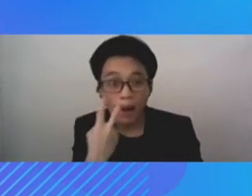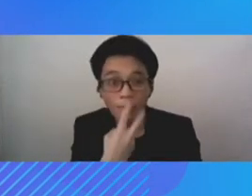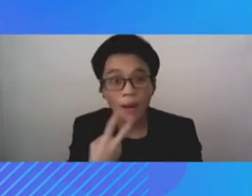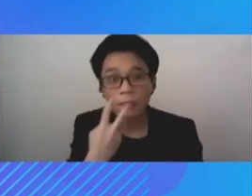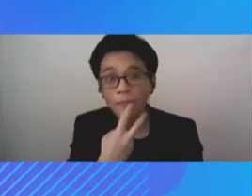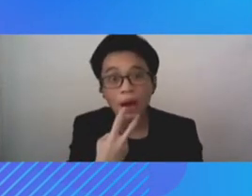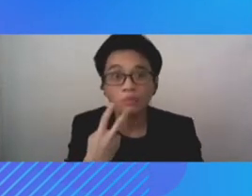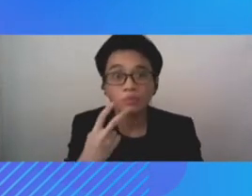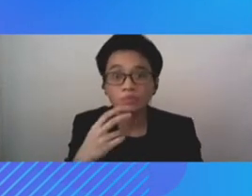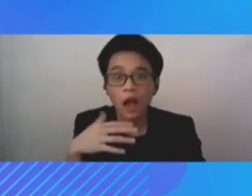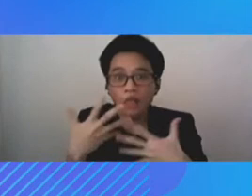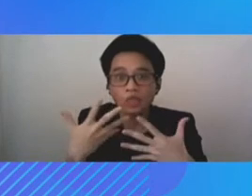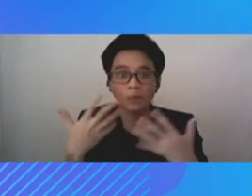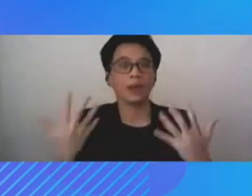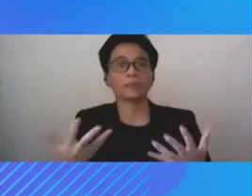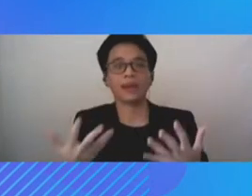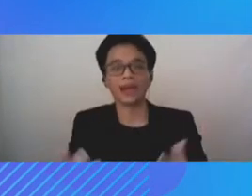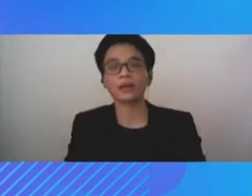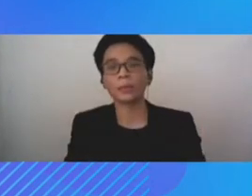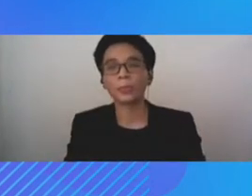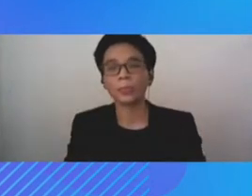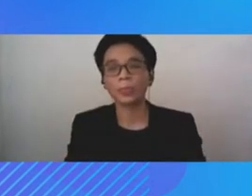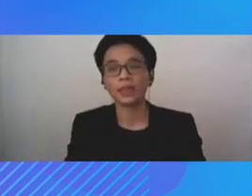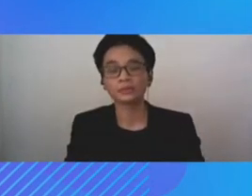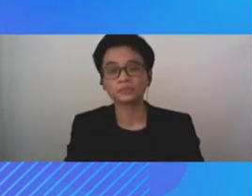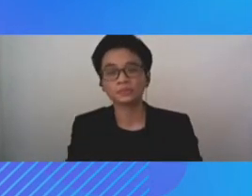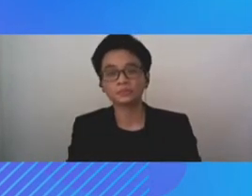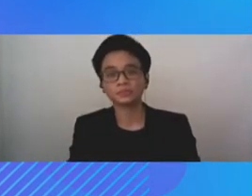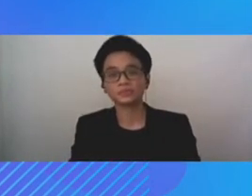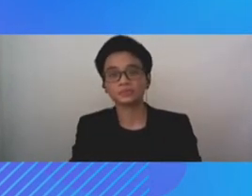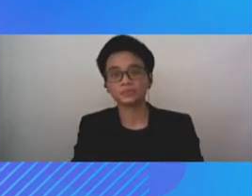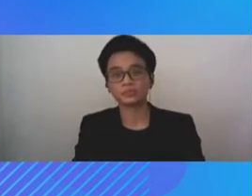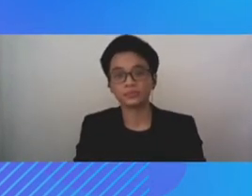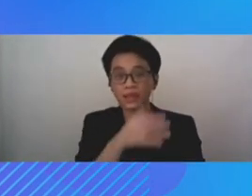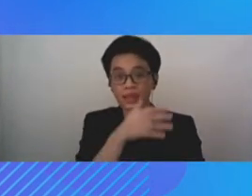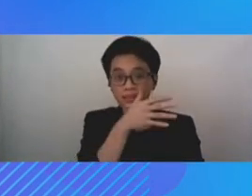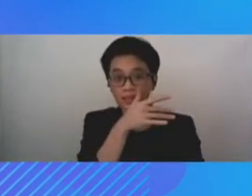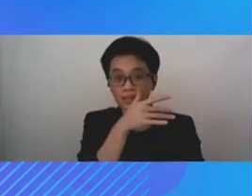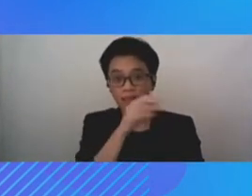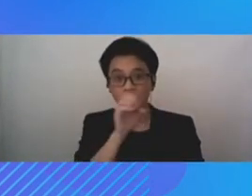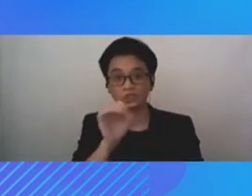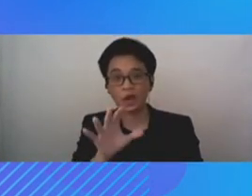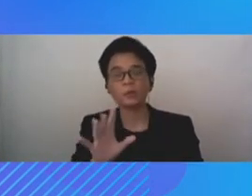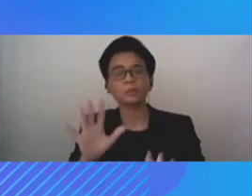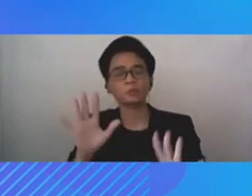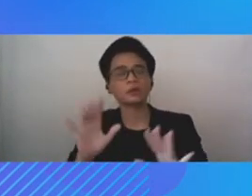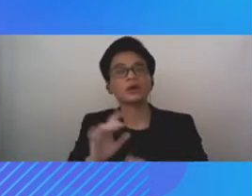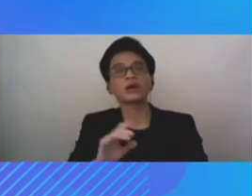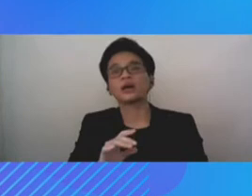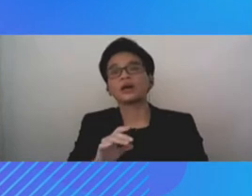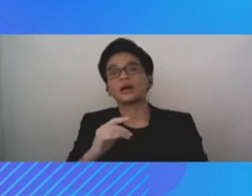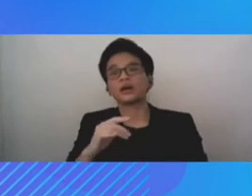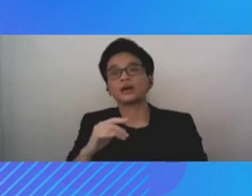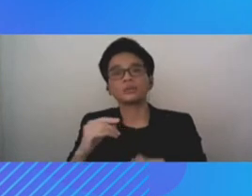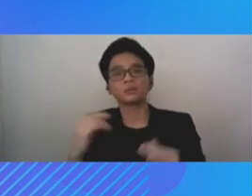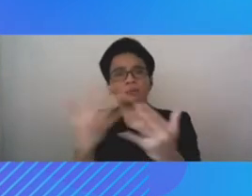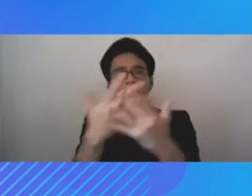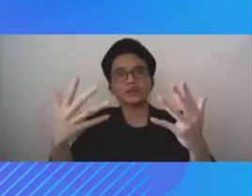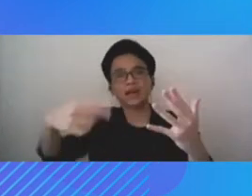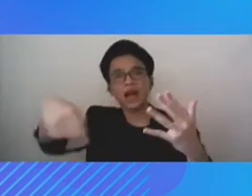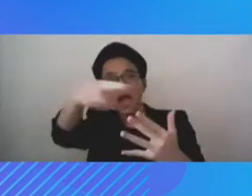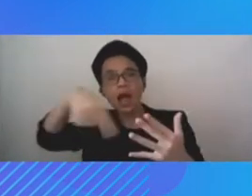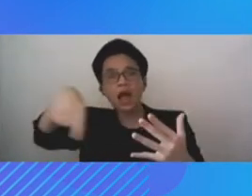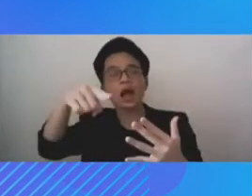pola komunikasinya, Bu Santi? Oke, jadi sekarang saya mulai dari gini. Banyak orang yang nggak paham